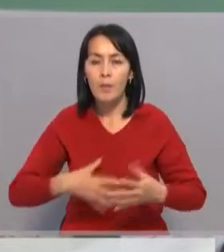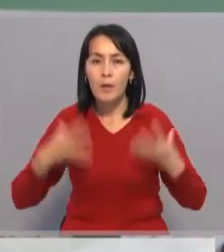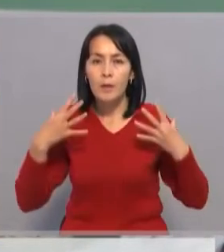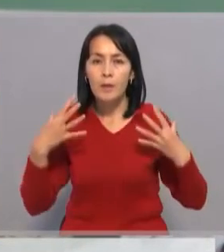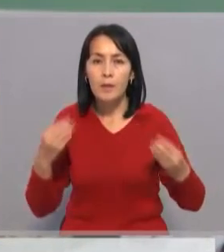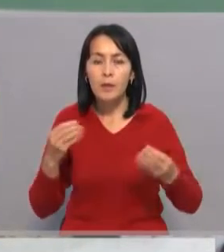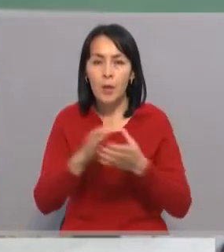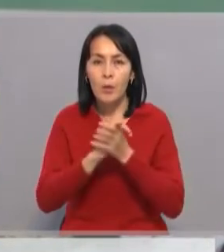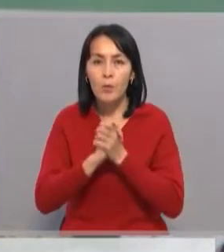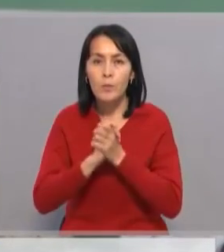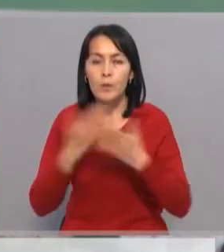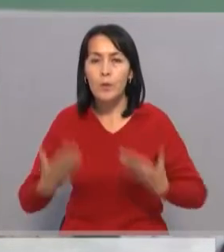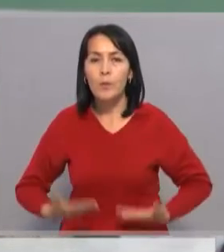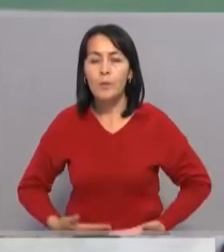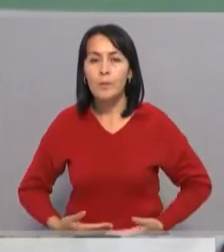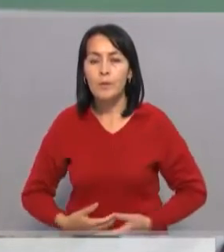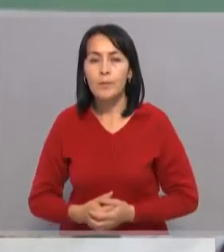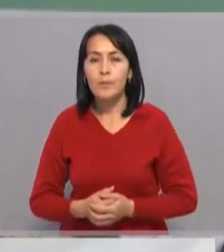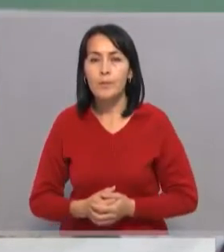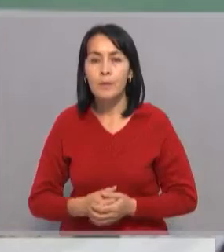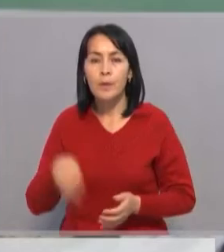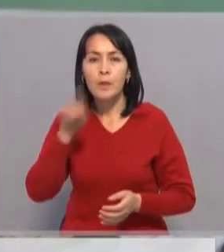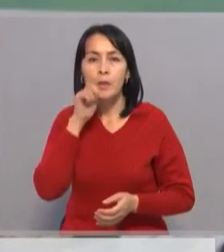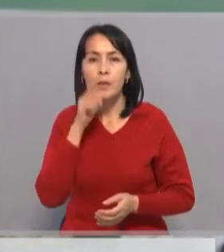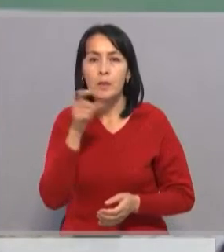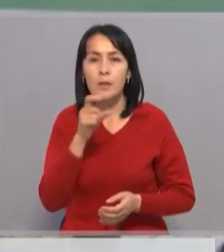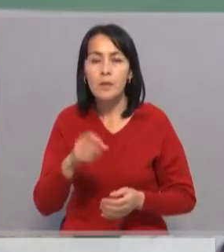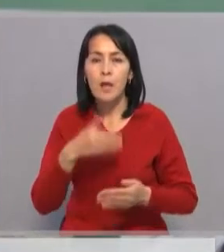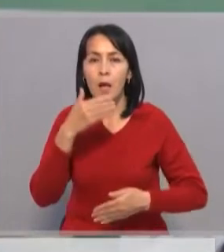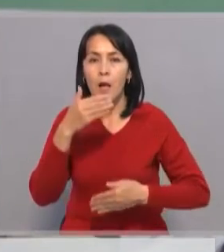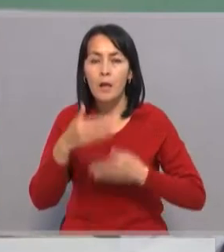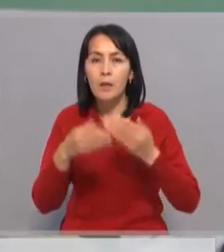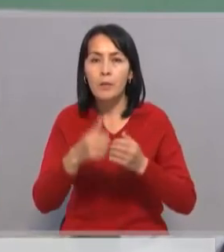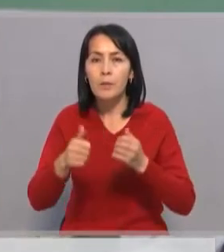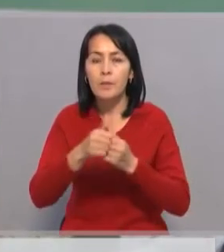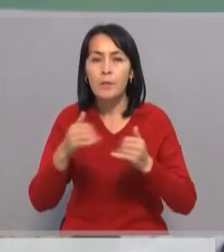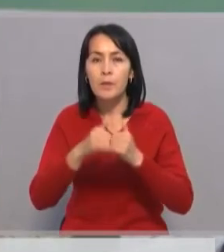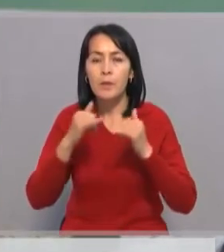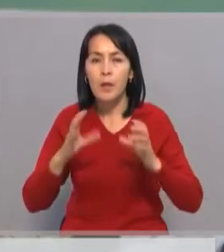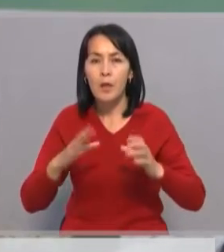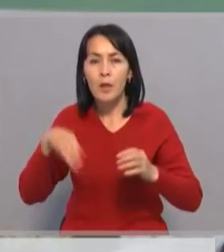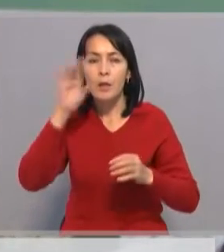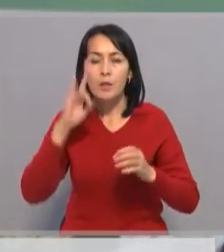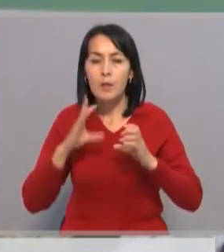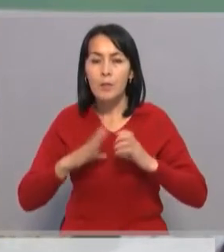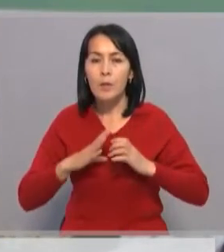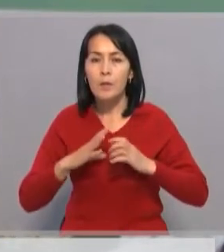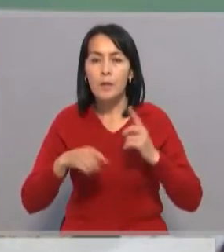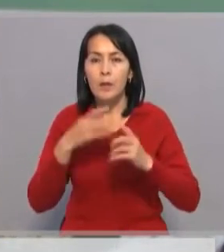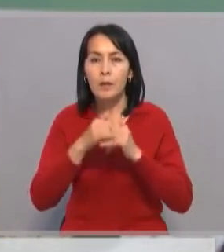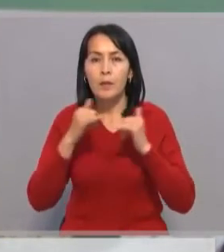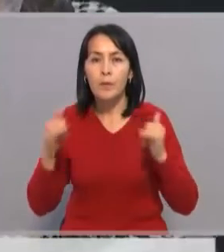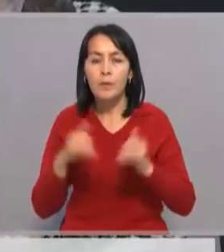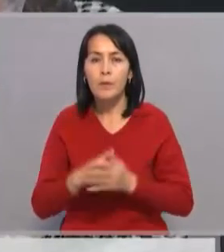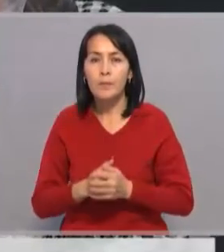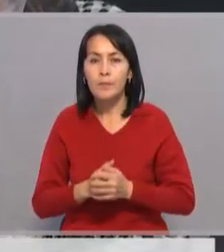мынау ауызбіршілікпен өмір өсіре берсін. Жастарымыз деген алға жүре берсін, қазақтарының байлығын көтере берсін